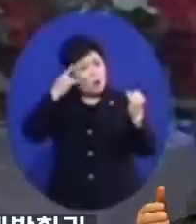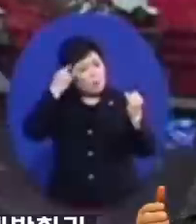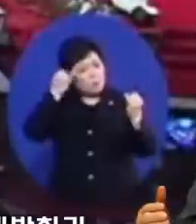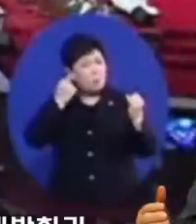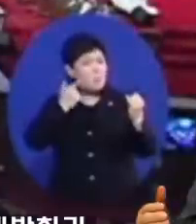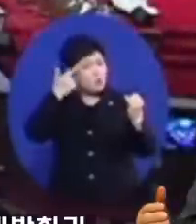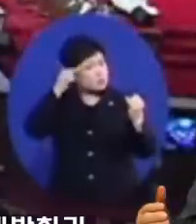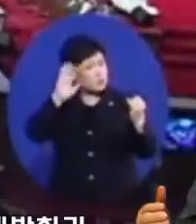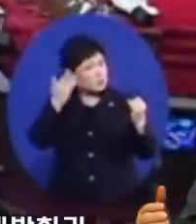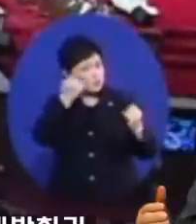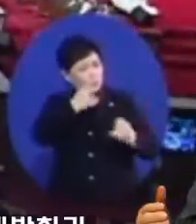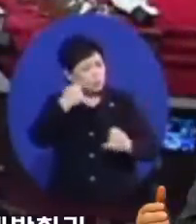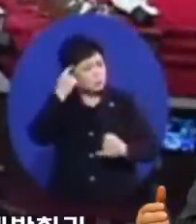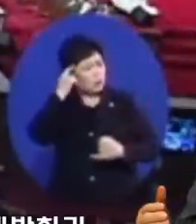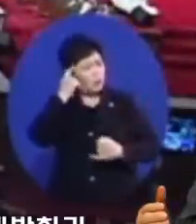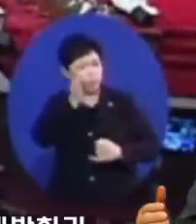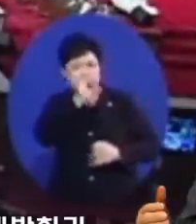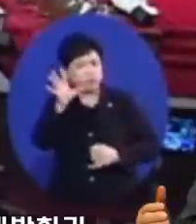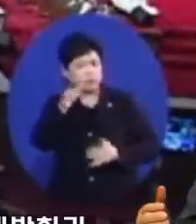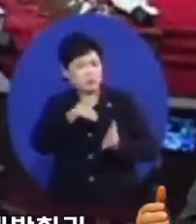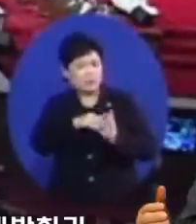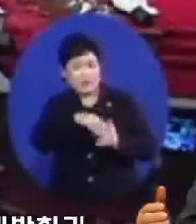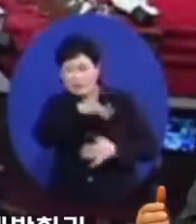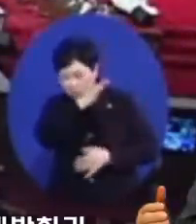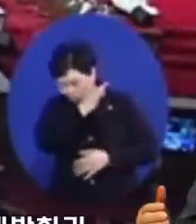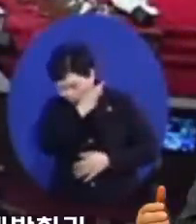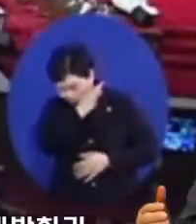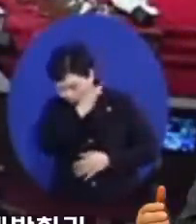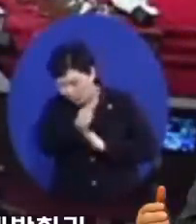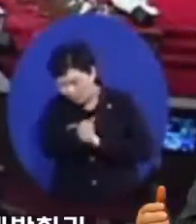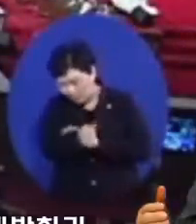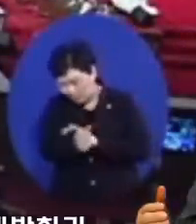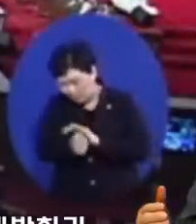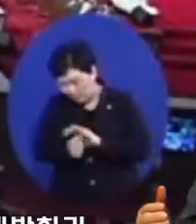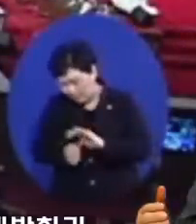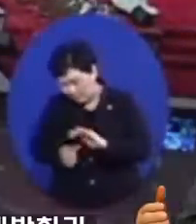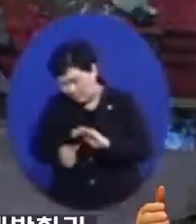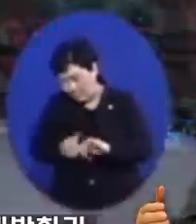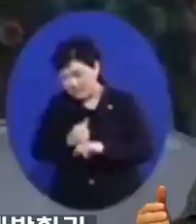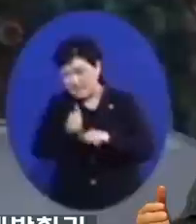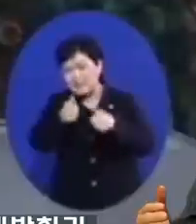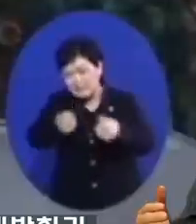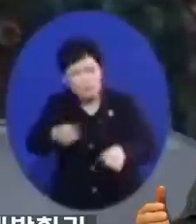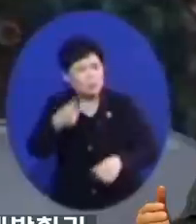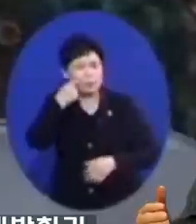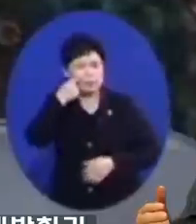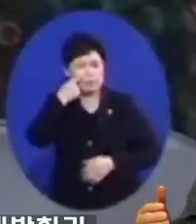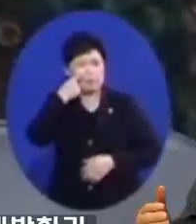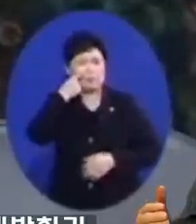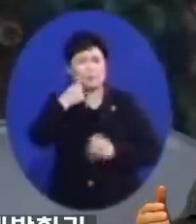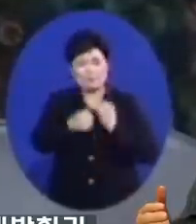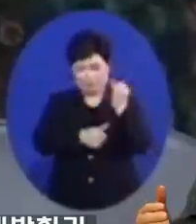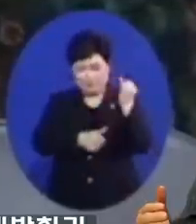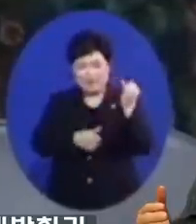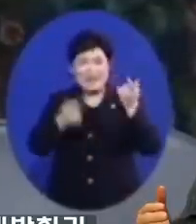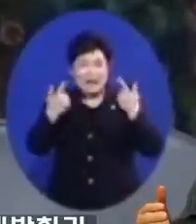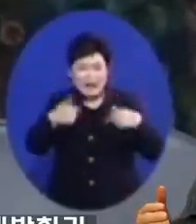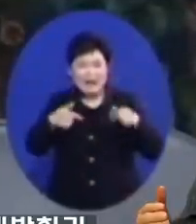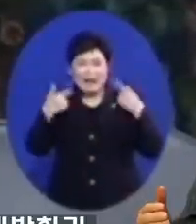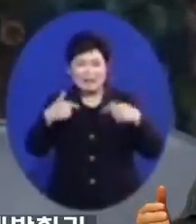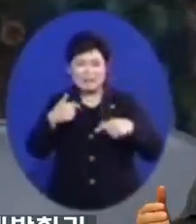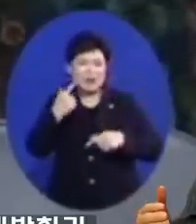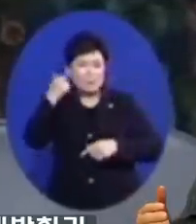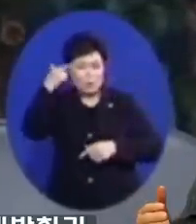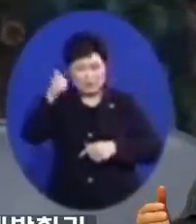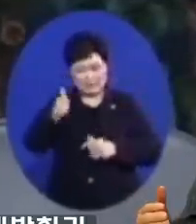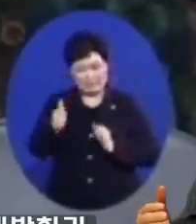했습니다. 원래 수줍음을 많이 타서 사람들 앞에 나가서 인사말도 잘 안 했어요. 항상 제 뒤에만